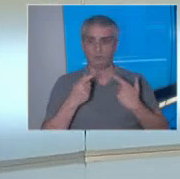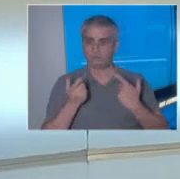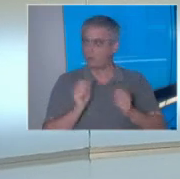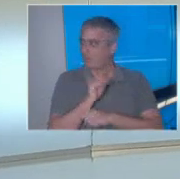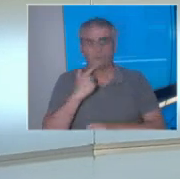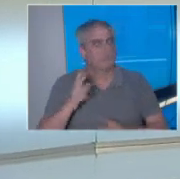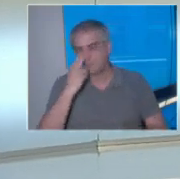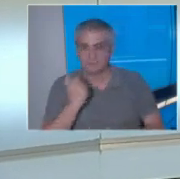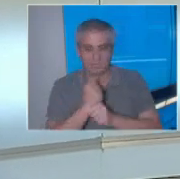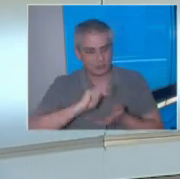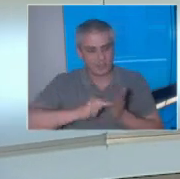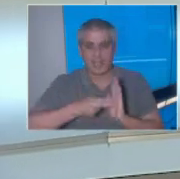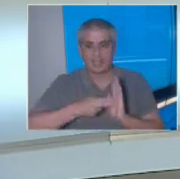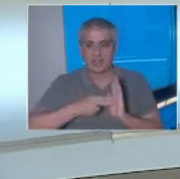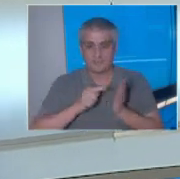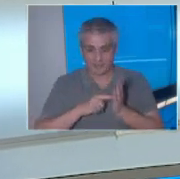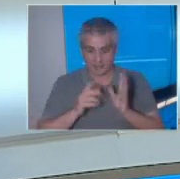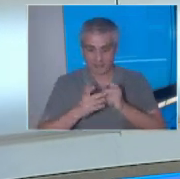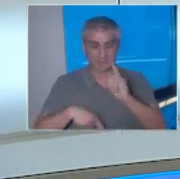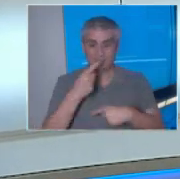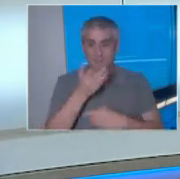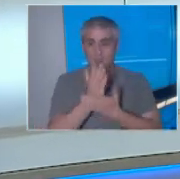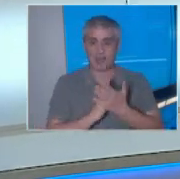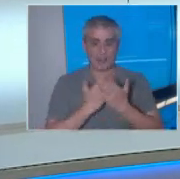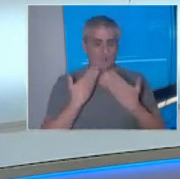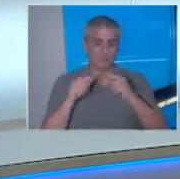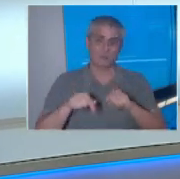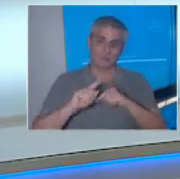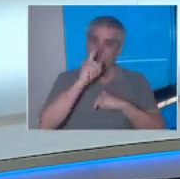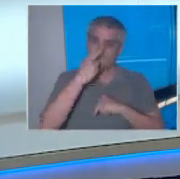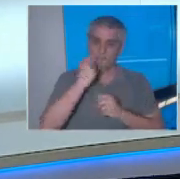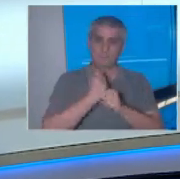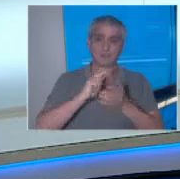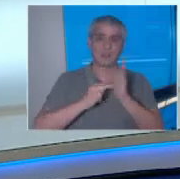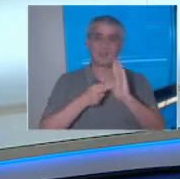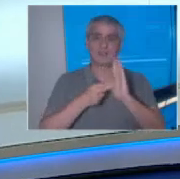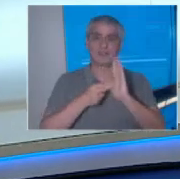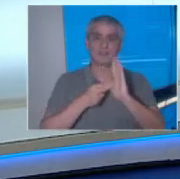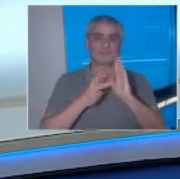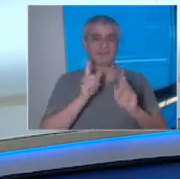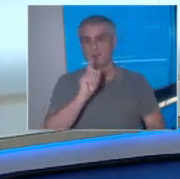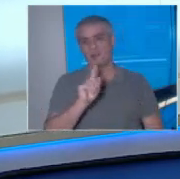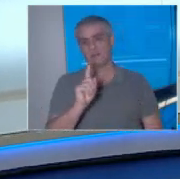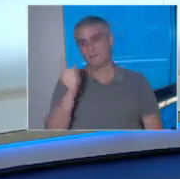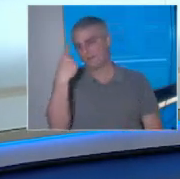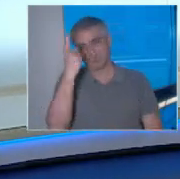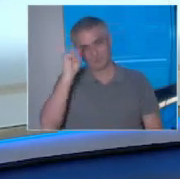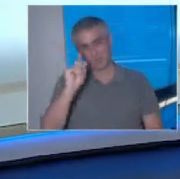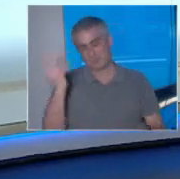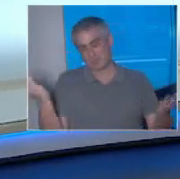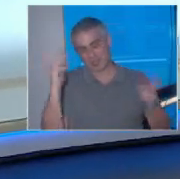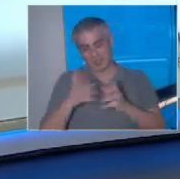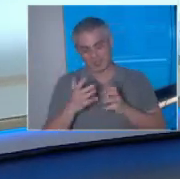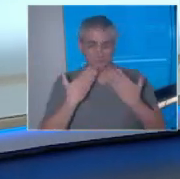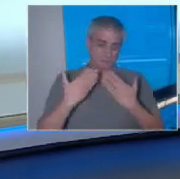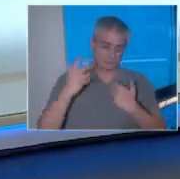באופוזיציה אמרו, הוא מנסה לעשות לנו תרגיל, כי הכנס הבא הוא חלק מהמושב הזה, הוא מנסה לעשות לנו פה תרגיל. אז לא. לא, גם הוא לא יודע שזה כן, זה